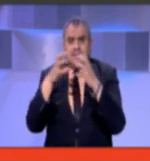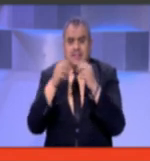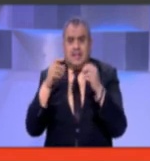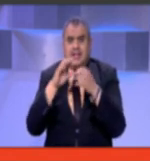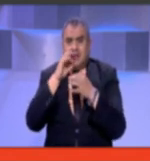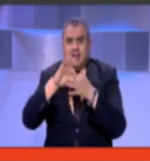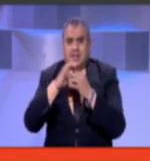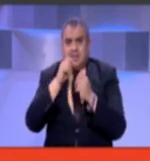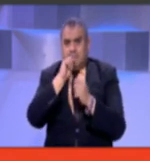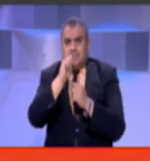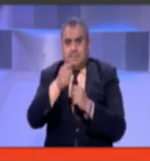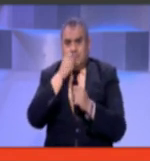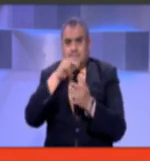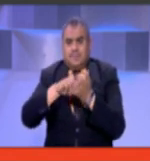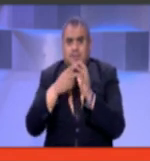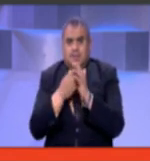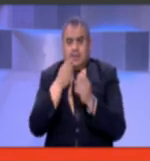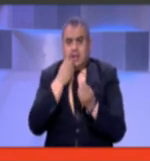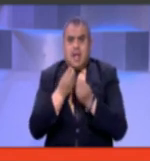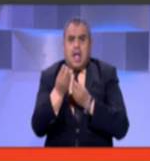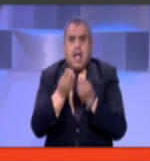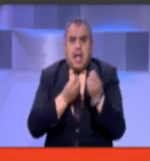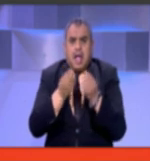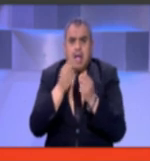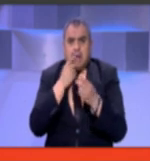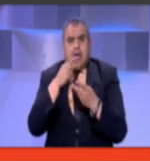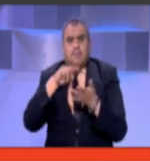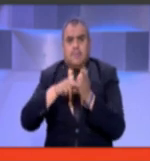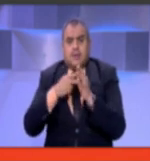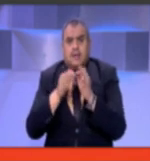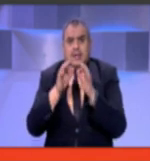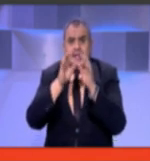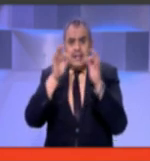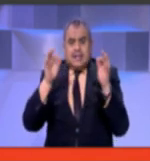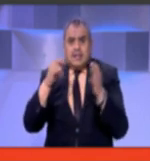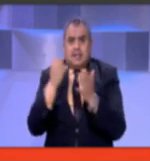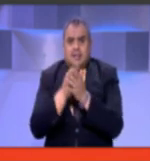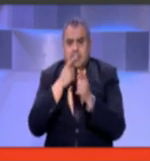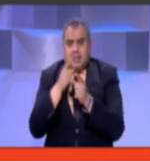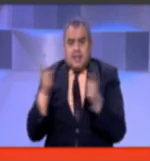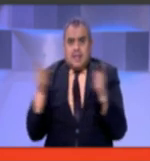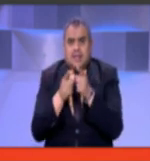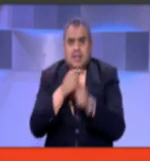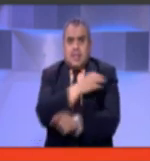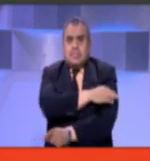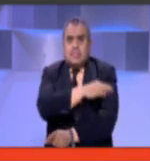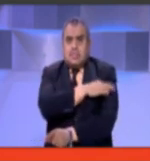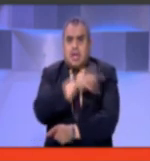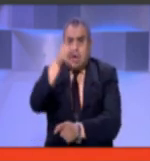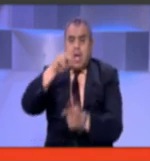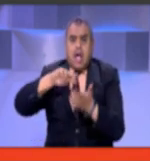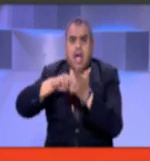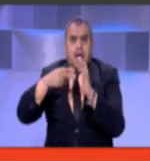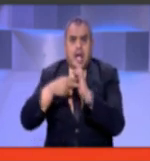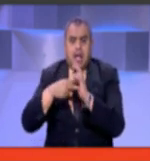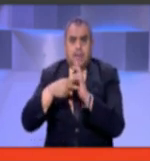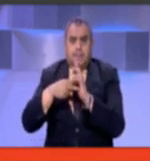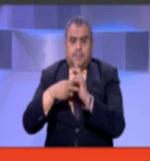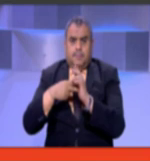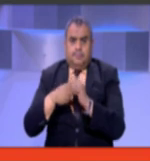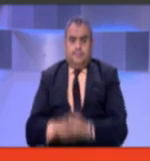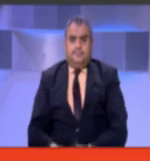أنا هحاول مع حضرتك إن احنا يعني ناخد منك خلاصة التجربة. طبعا يعني